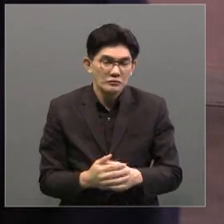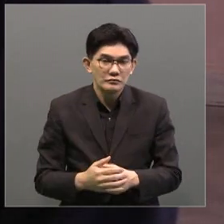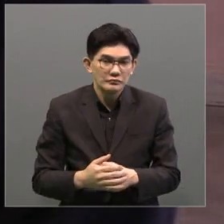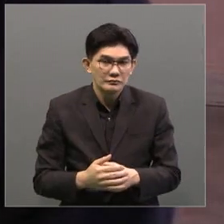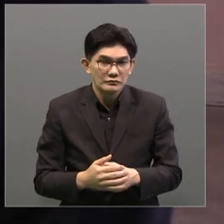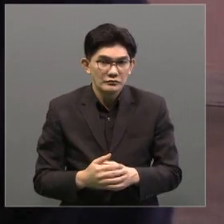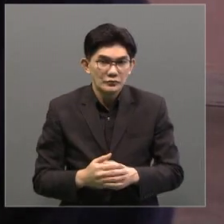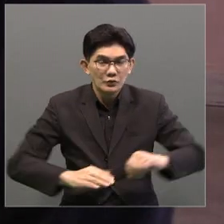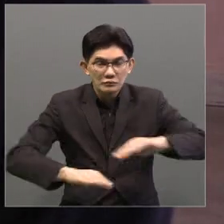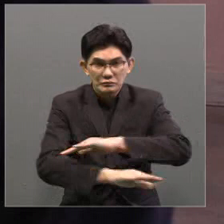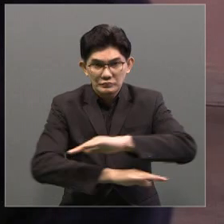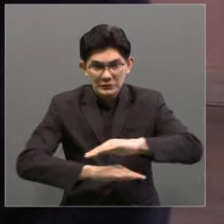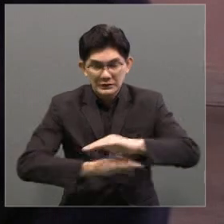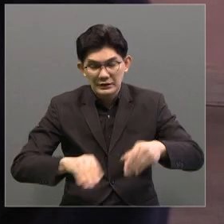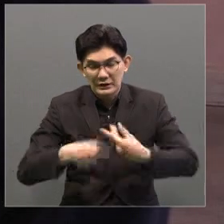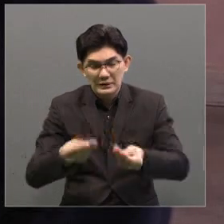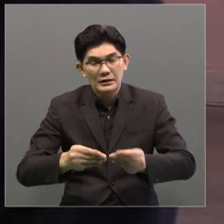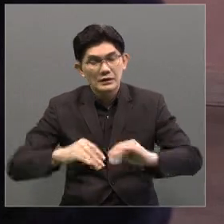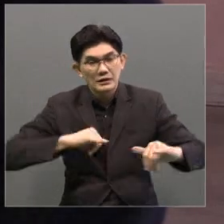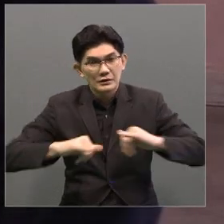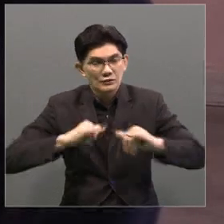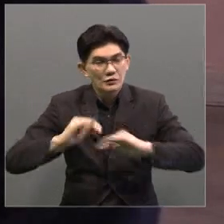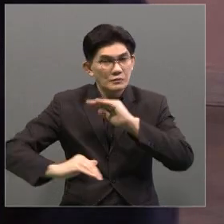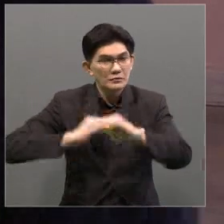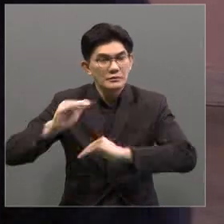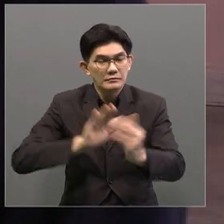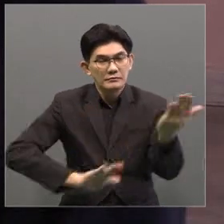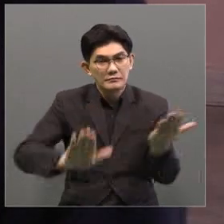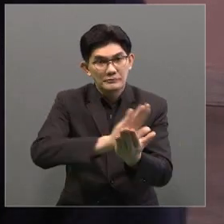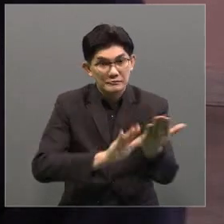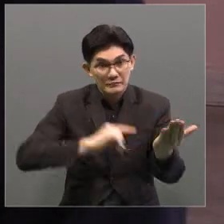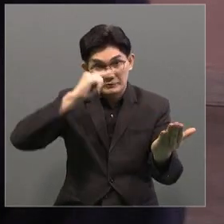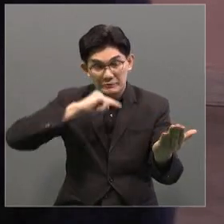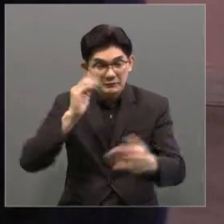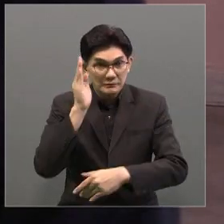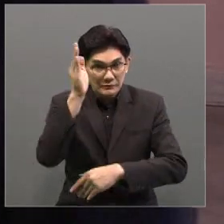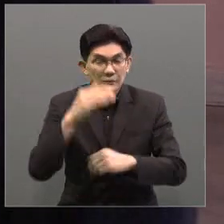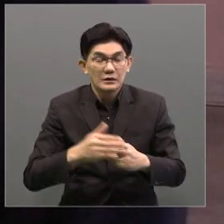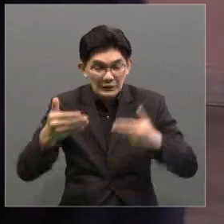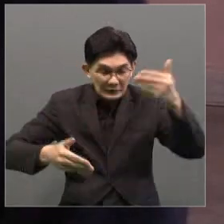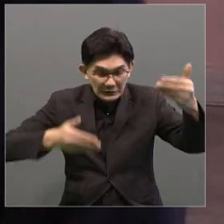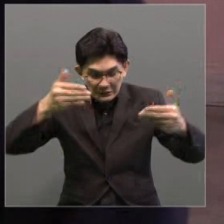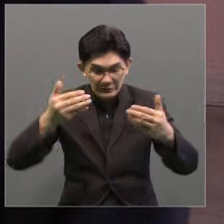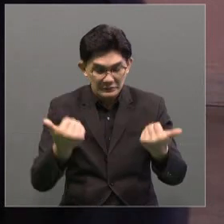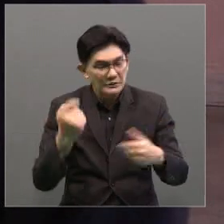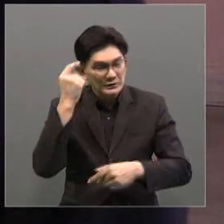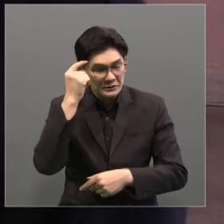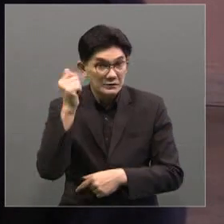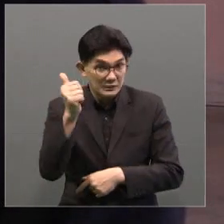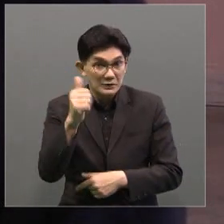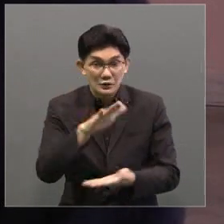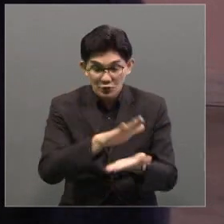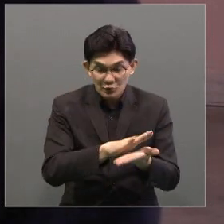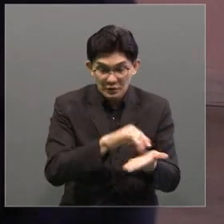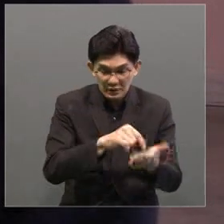ตัวปูพื้นฐานสำหรับเยาวชนที่จะพัฒนาประเทศในอนาคตกิจกรรมนี้ผมว่าเป็นสิ่งที่ดีนะครับโรงเรียนก็เล